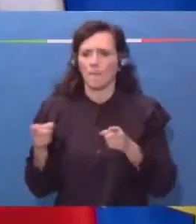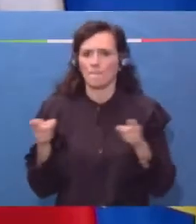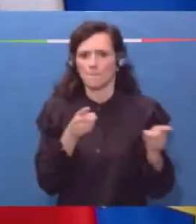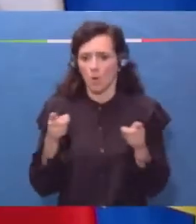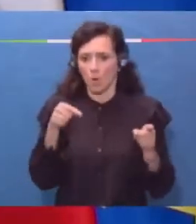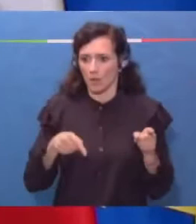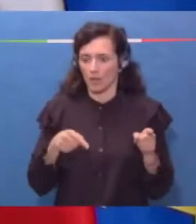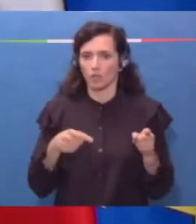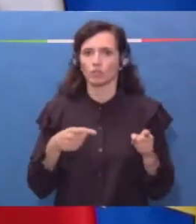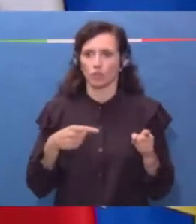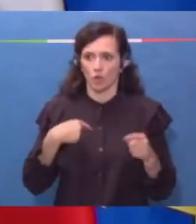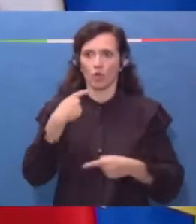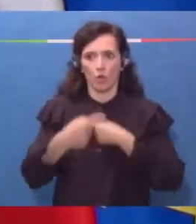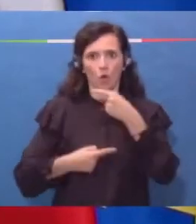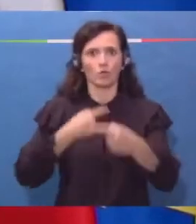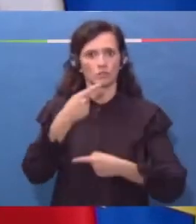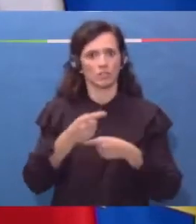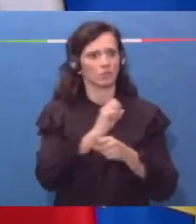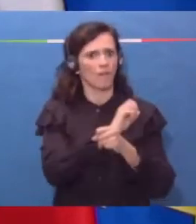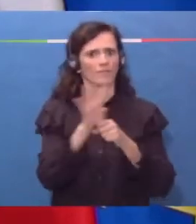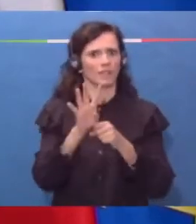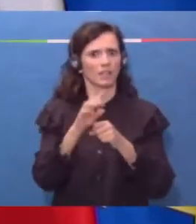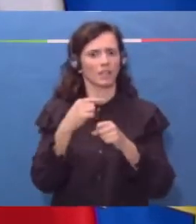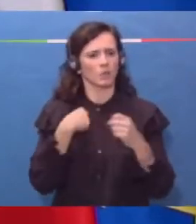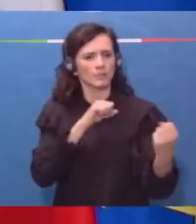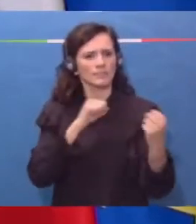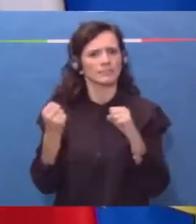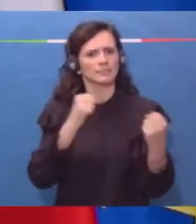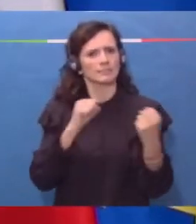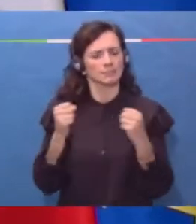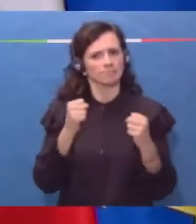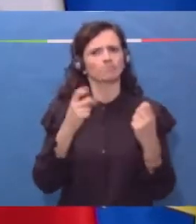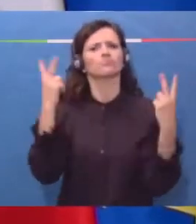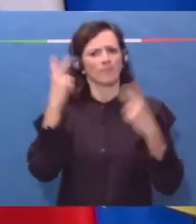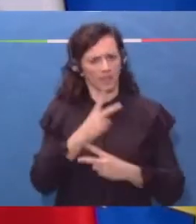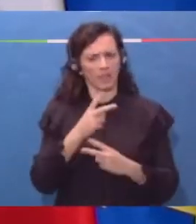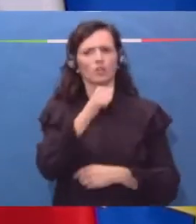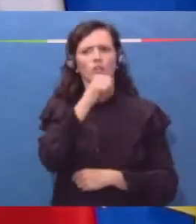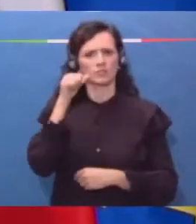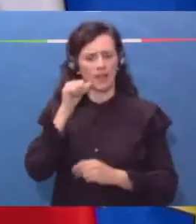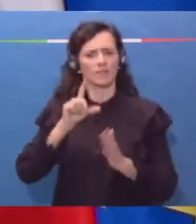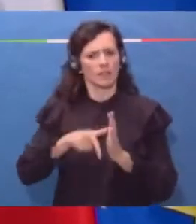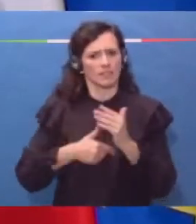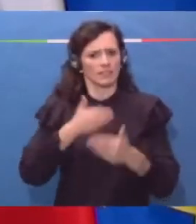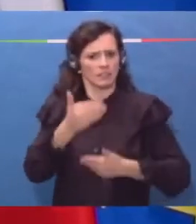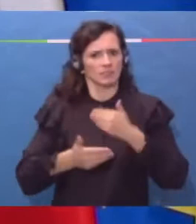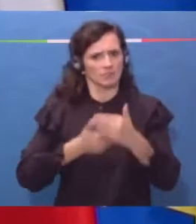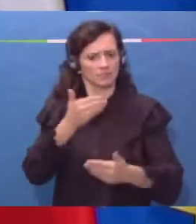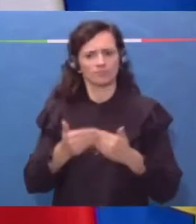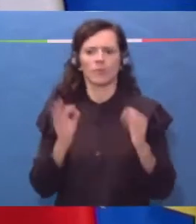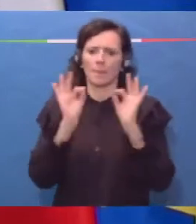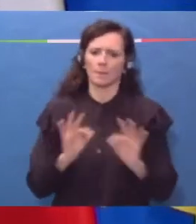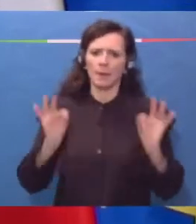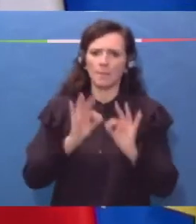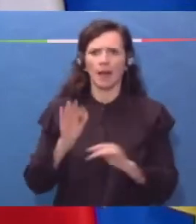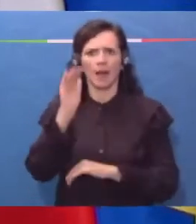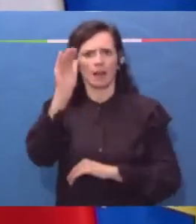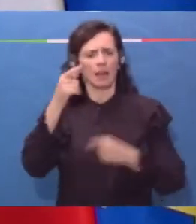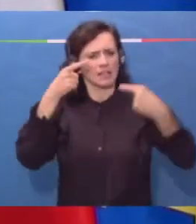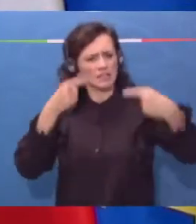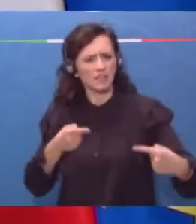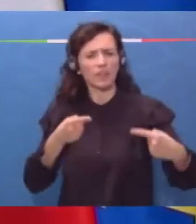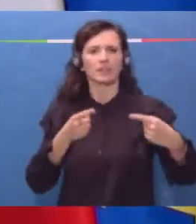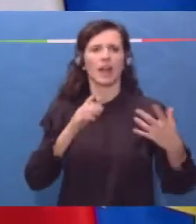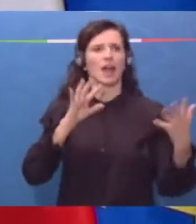lottiamo ancora contro il virus e dobbiamo accelerare ancora nel prepararci alle nuove sfide, la sfida